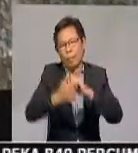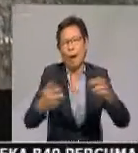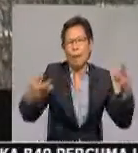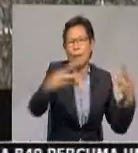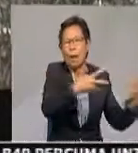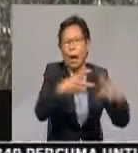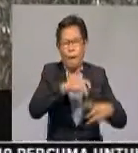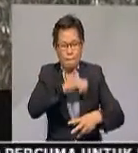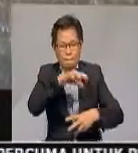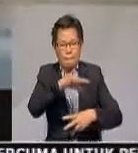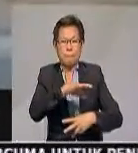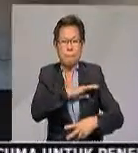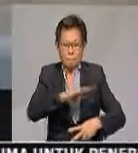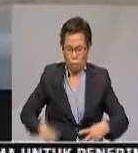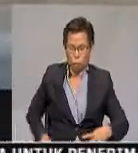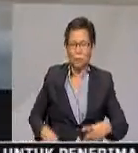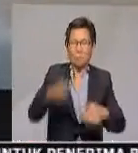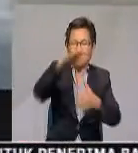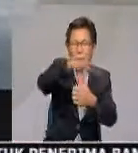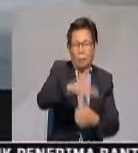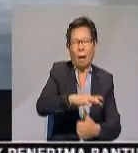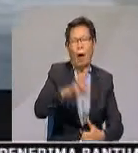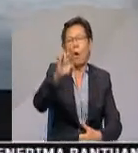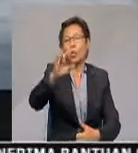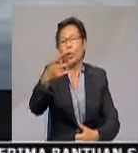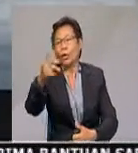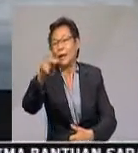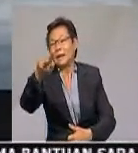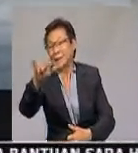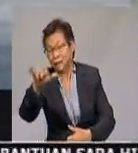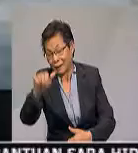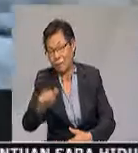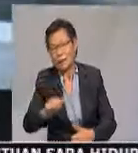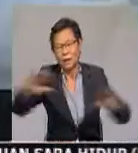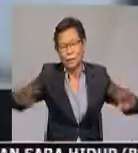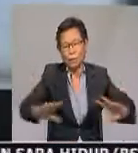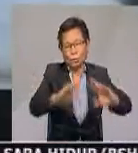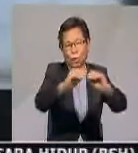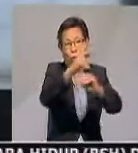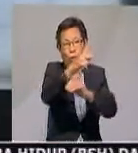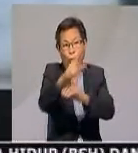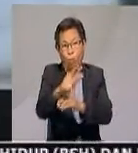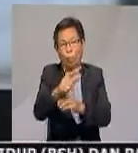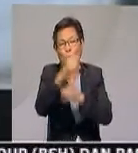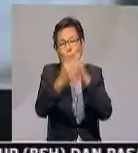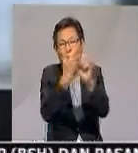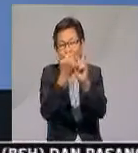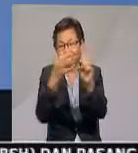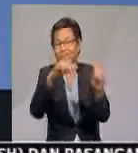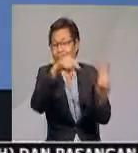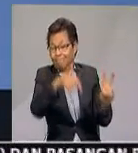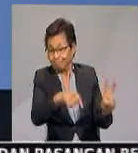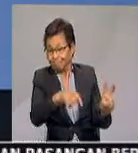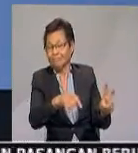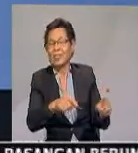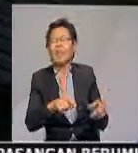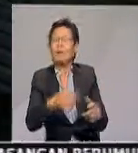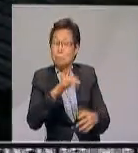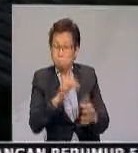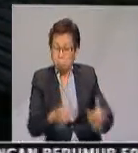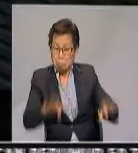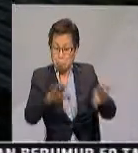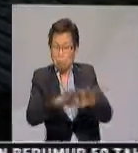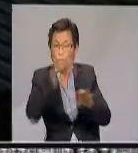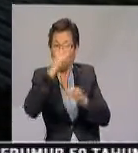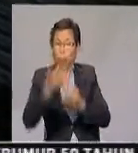konflik Israel-Palestin dan penindasan Rohingya. Justru, Sidang Kemuncak Kuala Lumpur 2019 menjadi platform penting